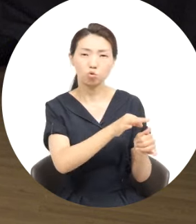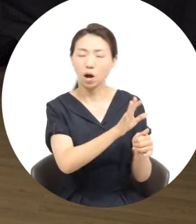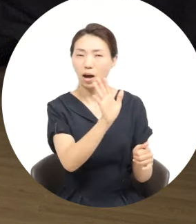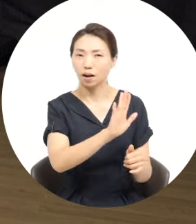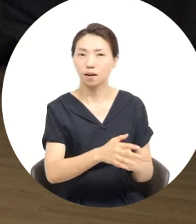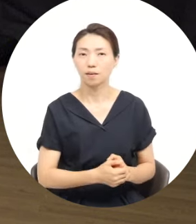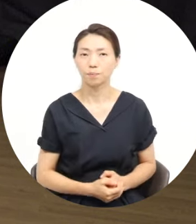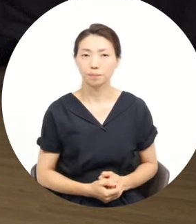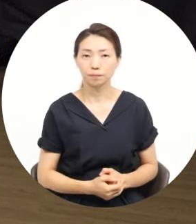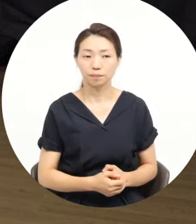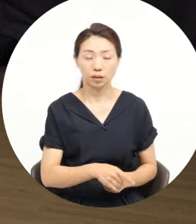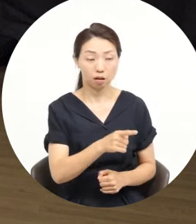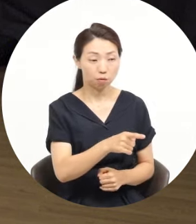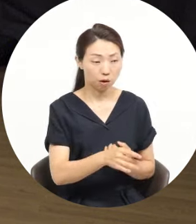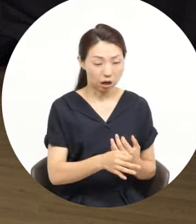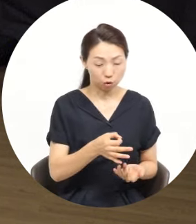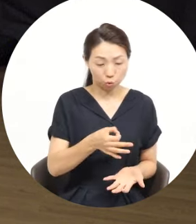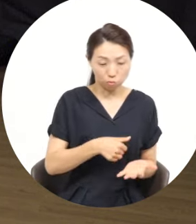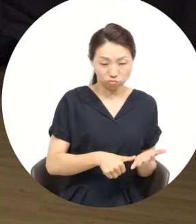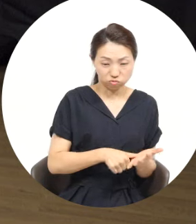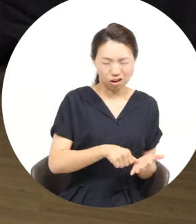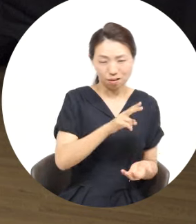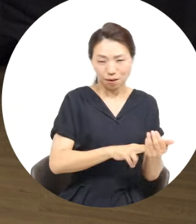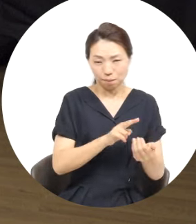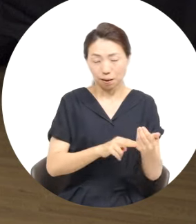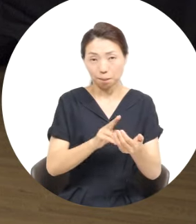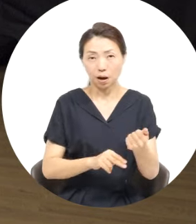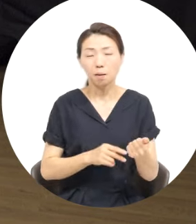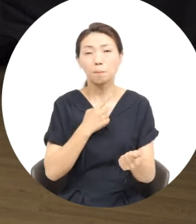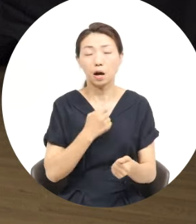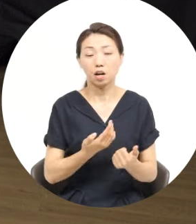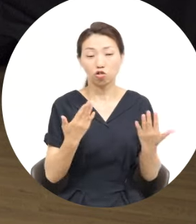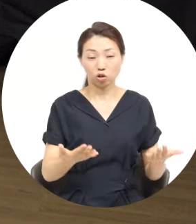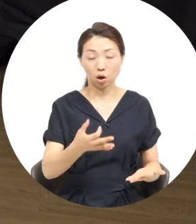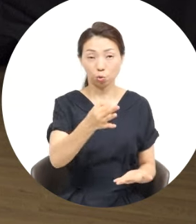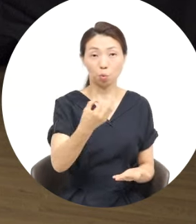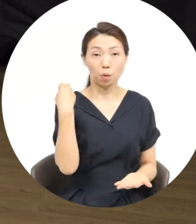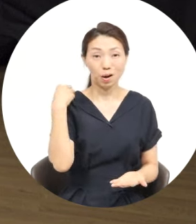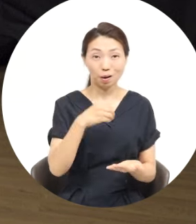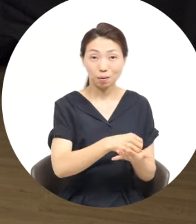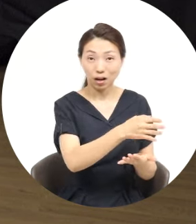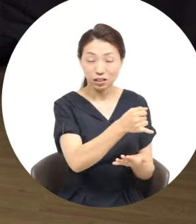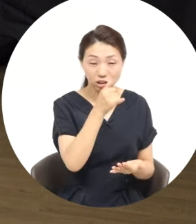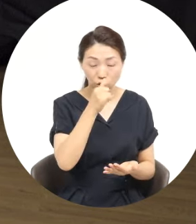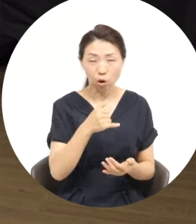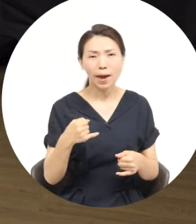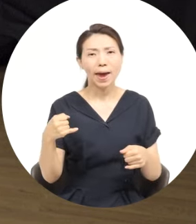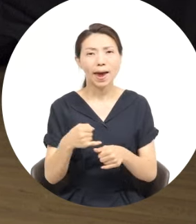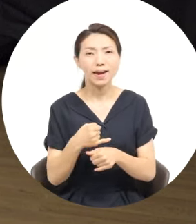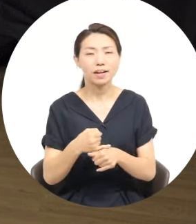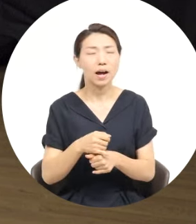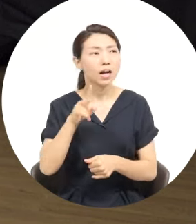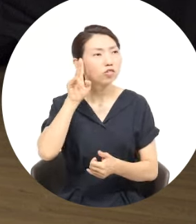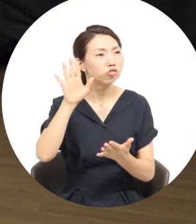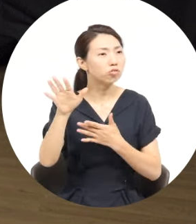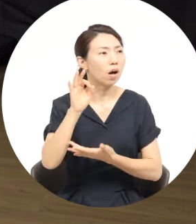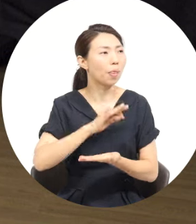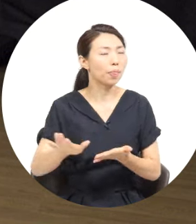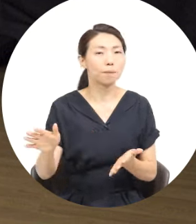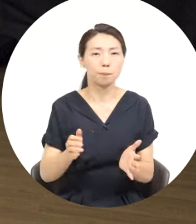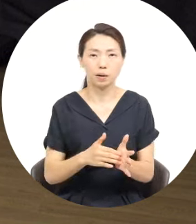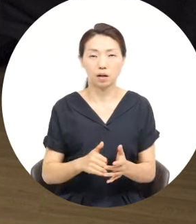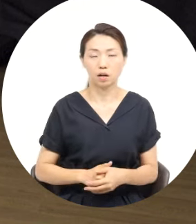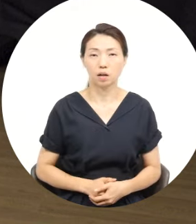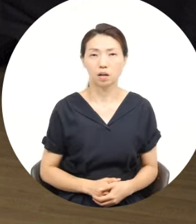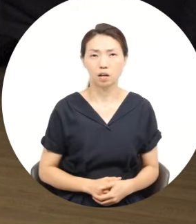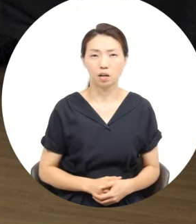돈이 필요하면 가지고 있는 물건을 다 팔아요. 휴학해서 반환된 학비도 남자친구랑 이틀 만에 다